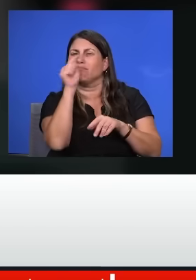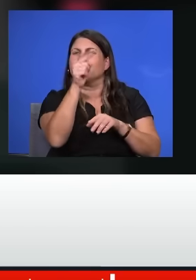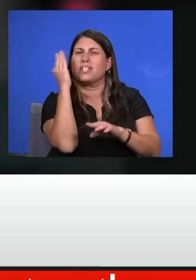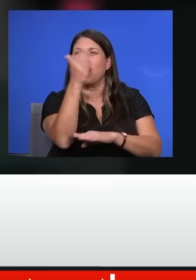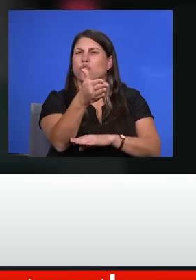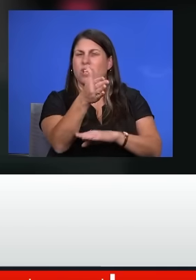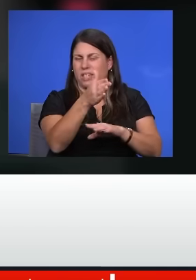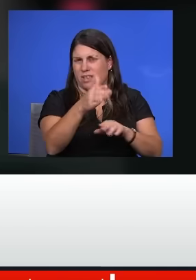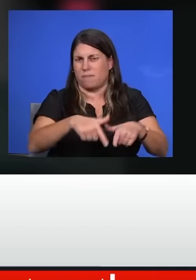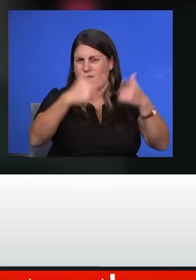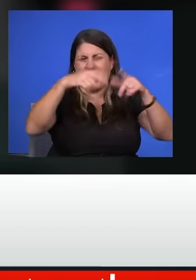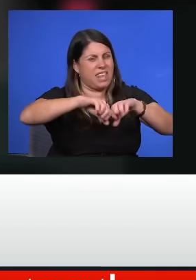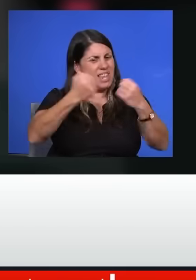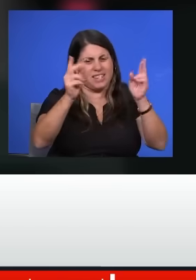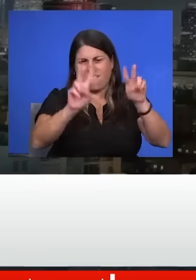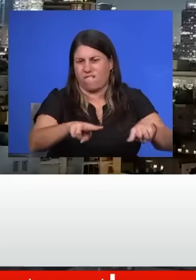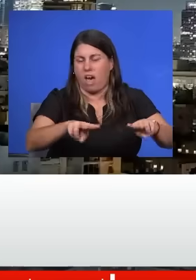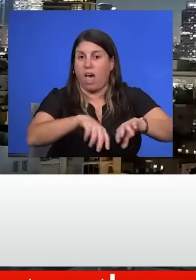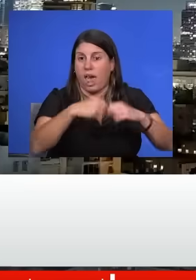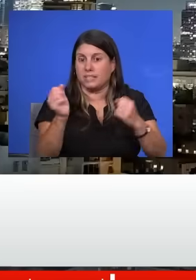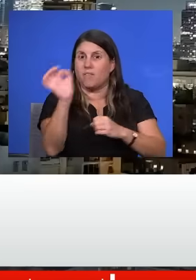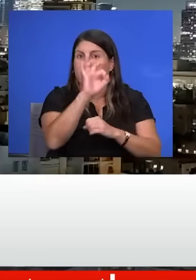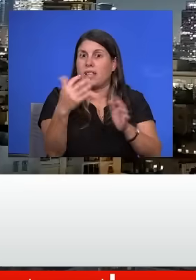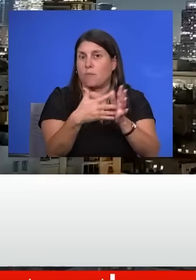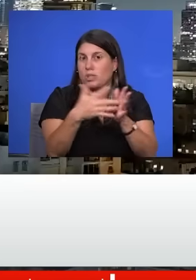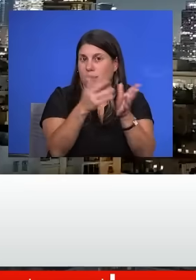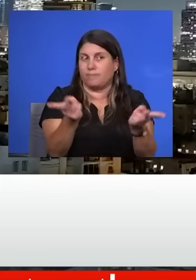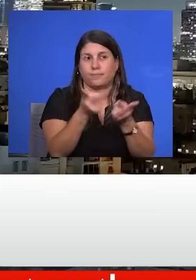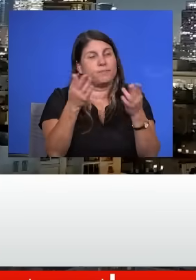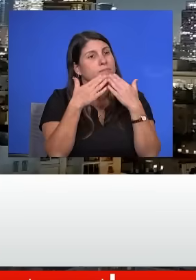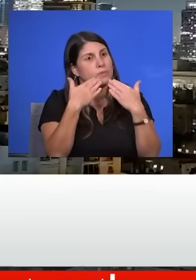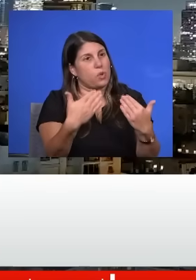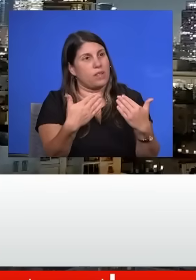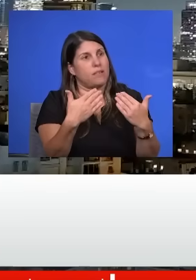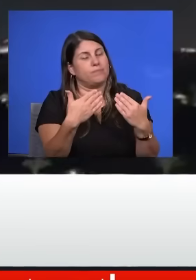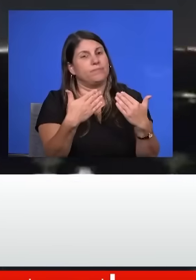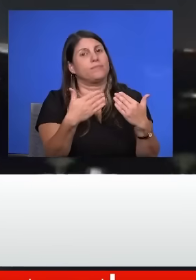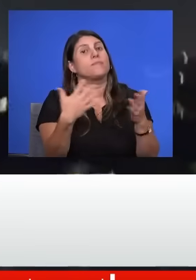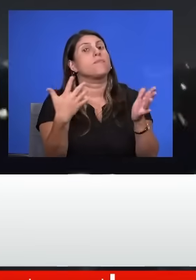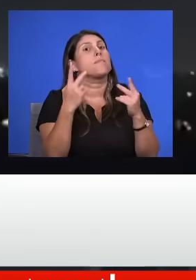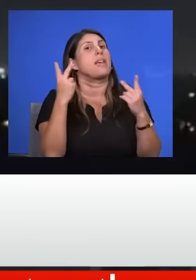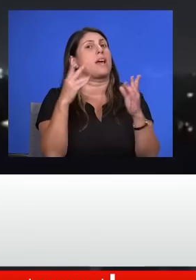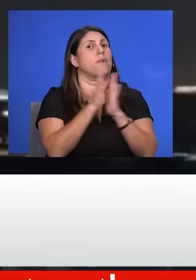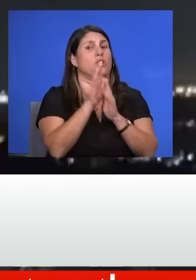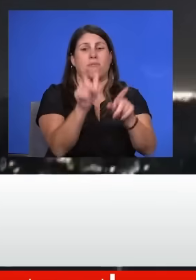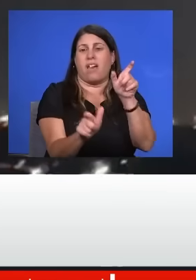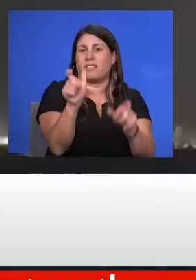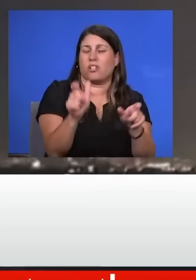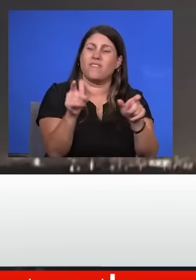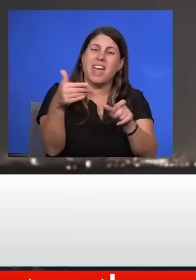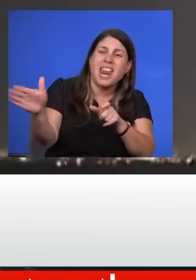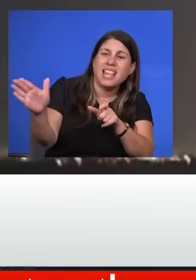רב, אנחנו עדיין בודקים וסורקים. תודה רבה אפי. בעיקר מבקשים מהתושבים פה להתרחק, אלה מבנים מאוד